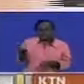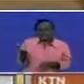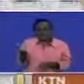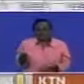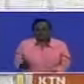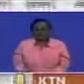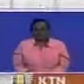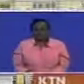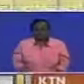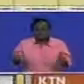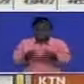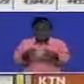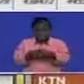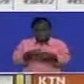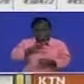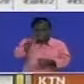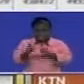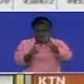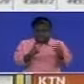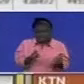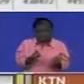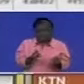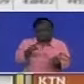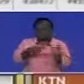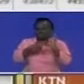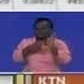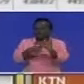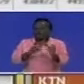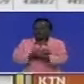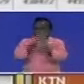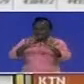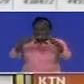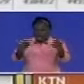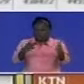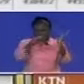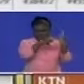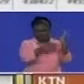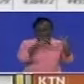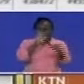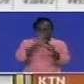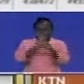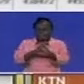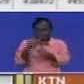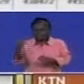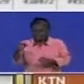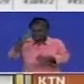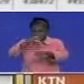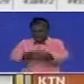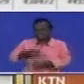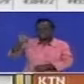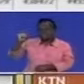hatujui. Baraza la mitihani nchini limetoa takwimu za wazi kabisa zinazoonyesha kwamba idadi kubwa ya watahiniwa kupokea alama za